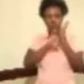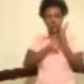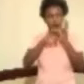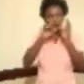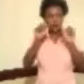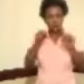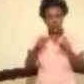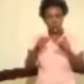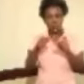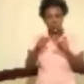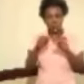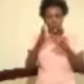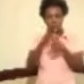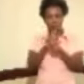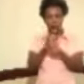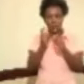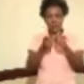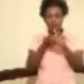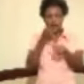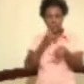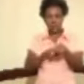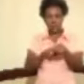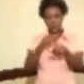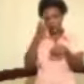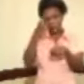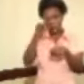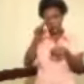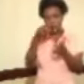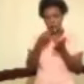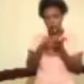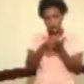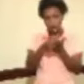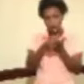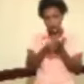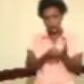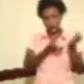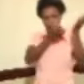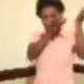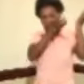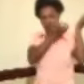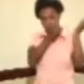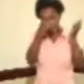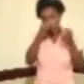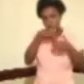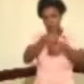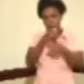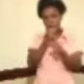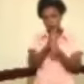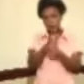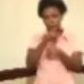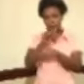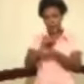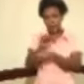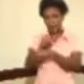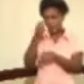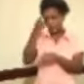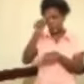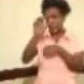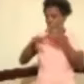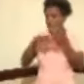cas prioritaires pour que gagne des investissements lourds qui viennent faire dans le pays, qui créent emploi. Moi proposer que par exemple si